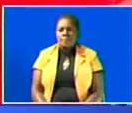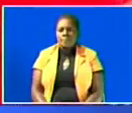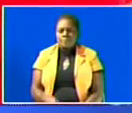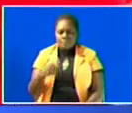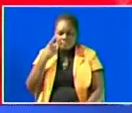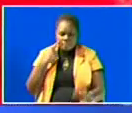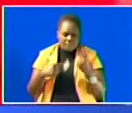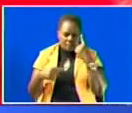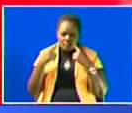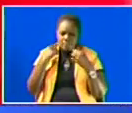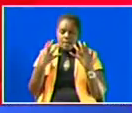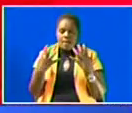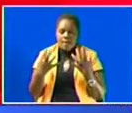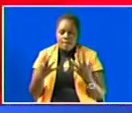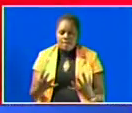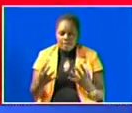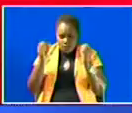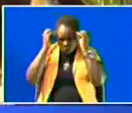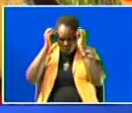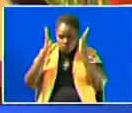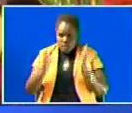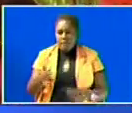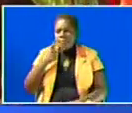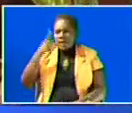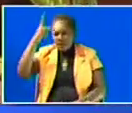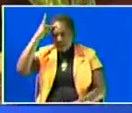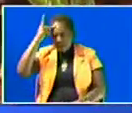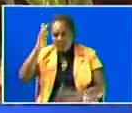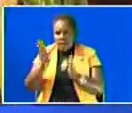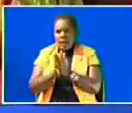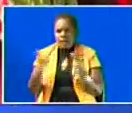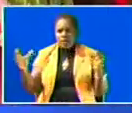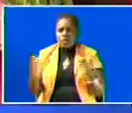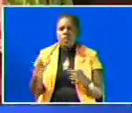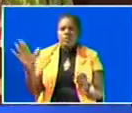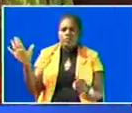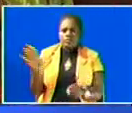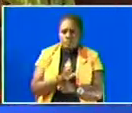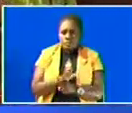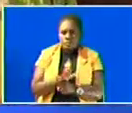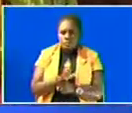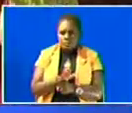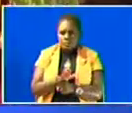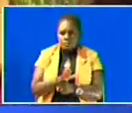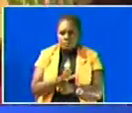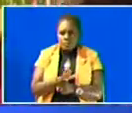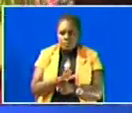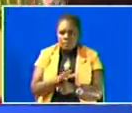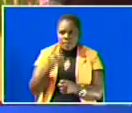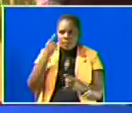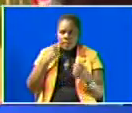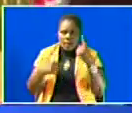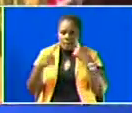Majonzi na hisia nzito zikiwalemea wanafunzi, wazazi na jamii nzima ya Ngando kwa msiba uliowafika.